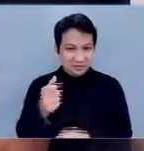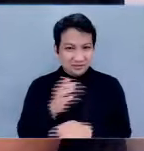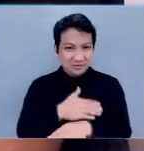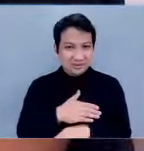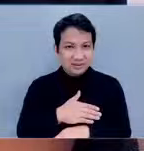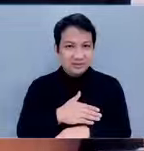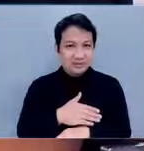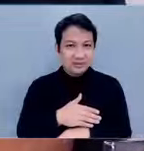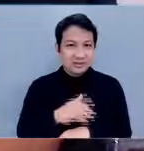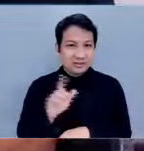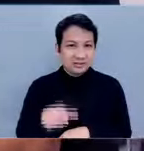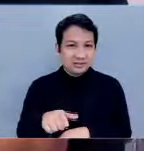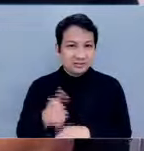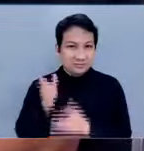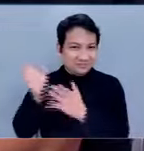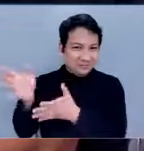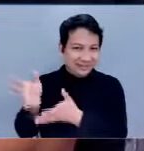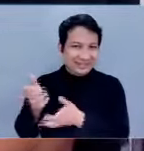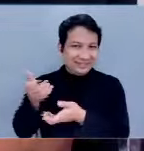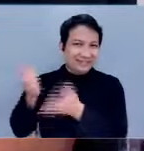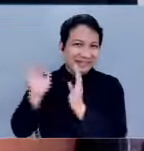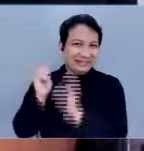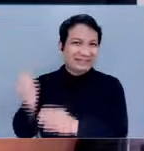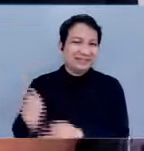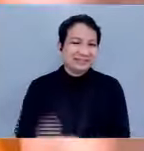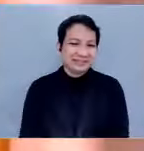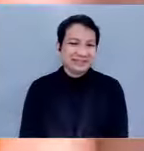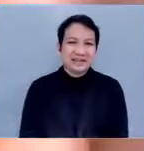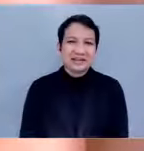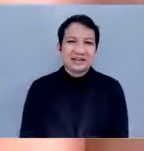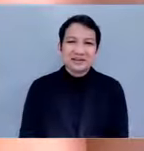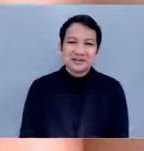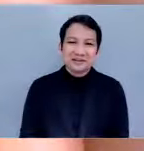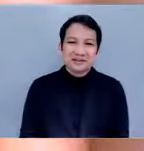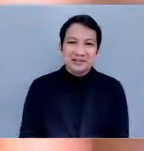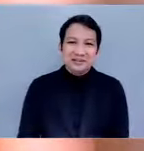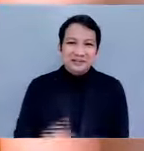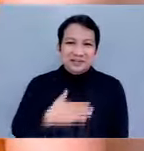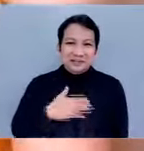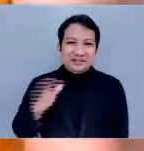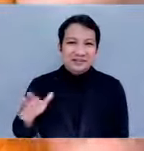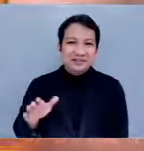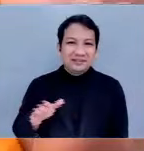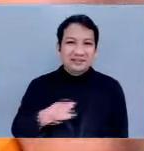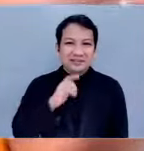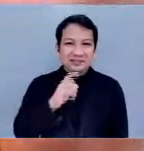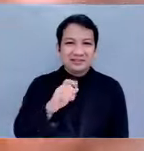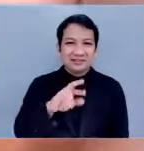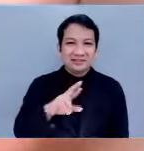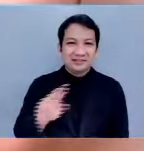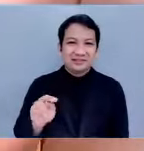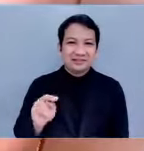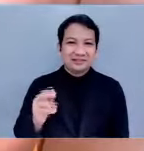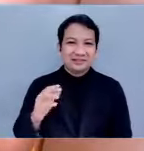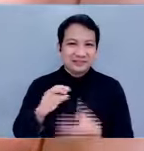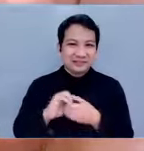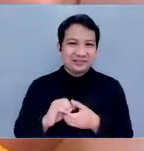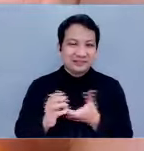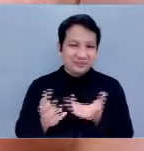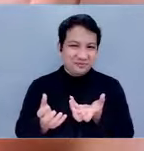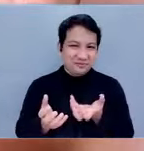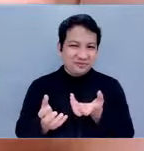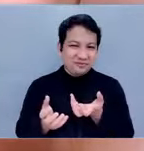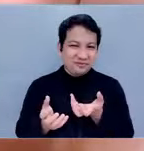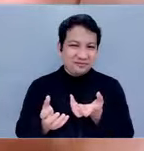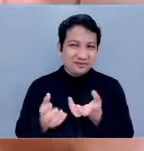Mamaya, bahala na kayo dyan. Ate, gusto ko lang, kasi magkasama kami ni ate sa Ironheart, no? Matagal kami together. I just want to ask ate, since